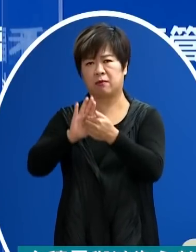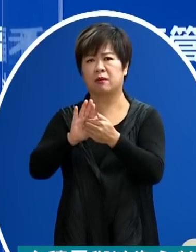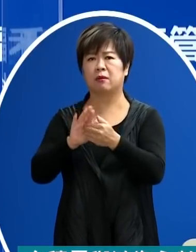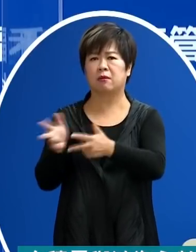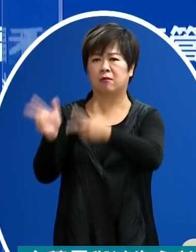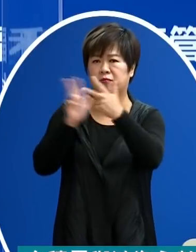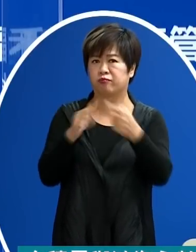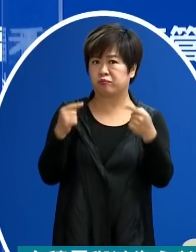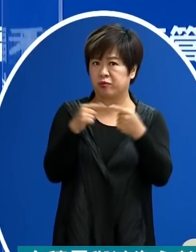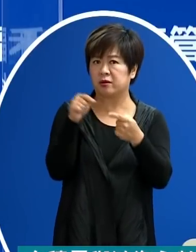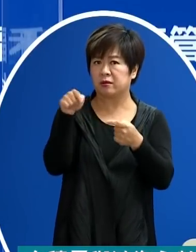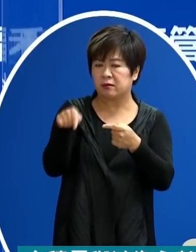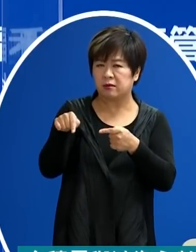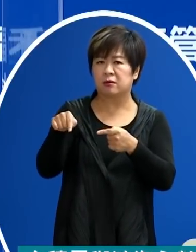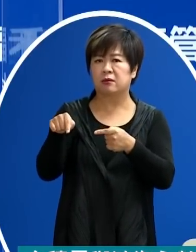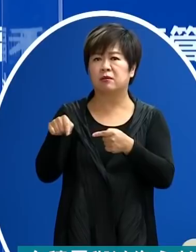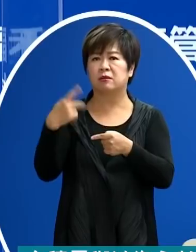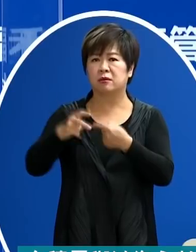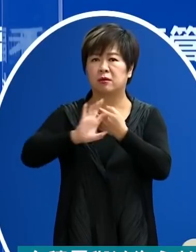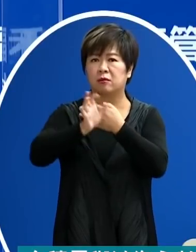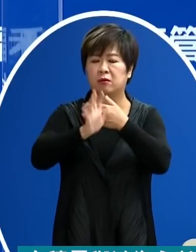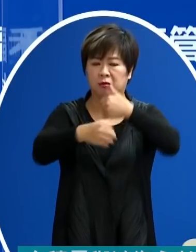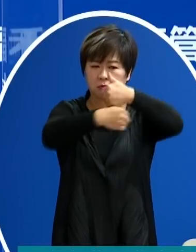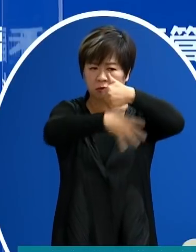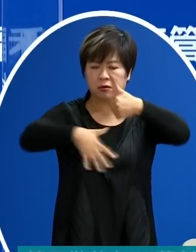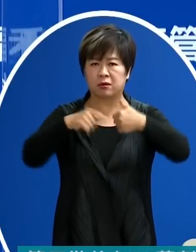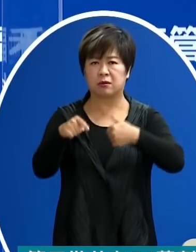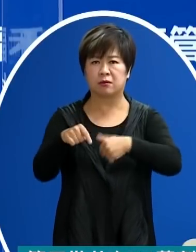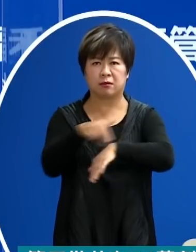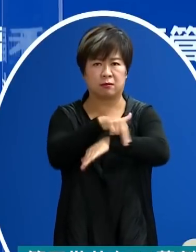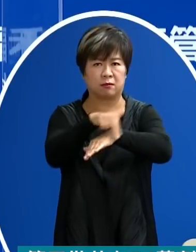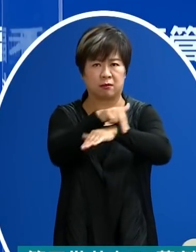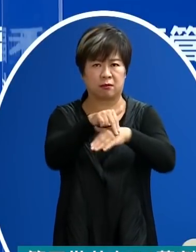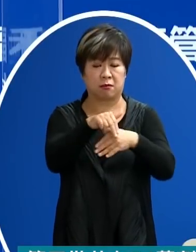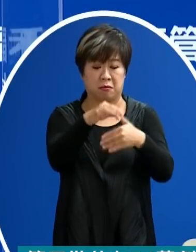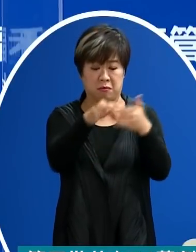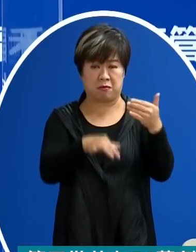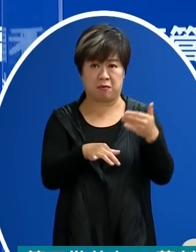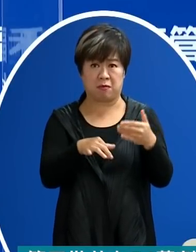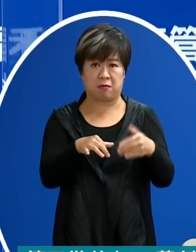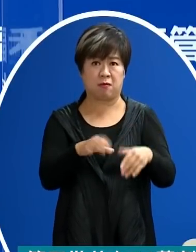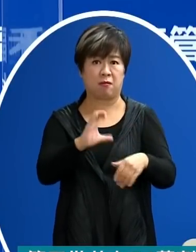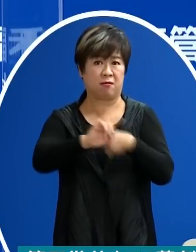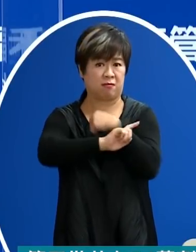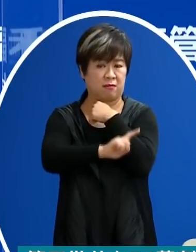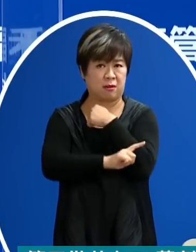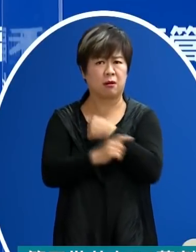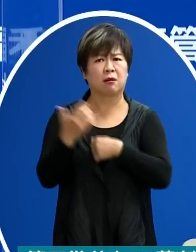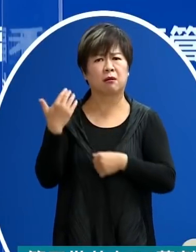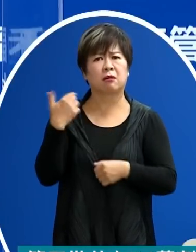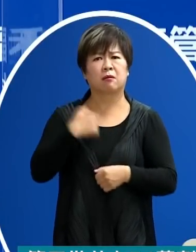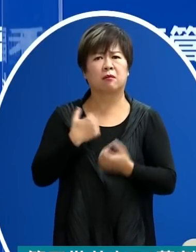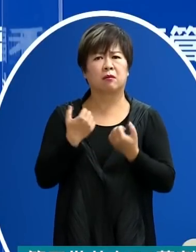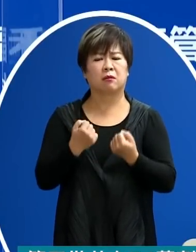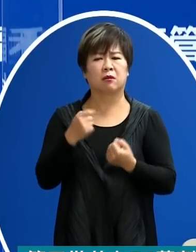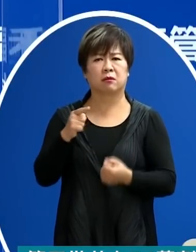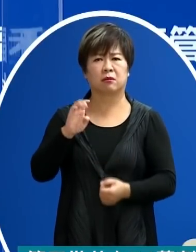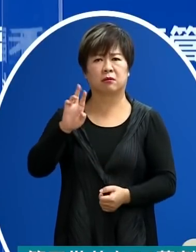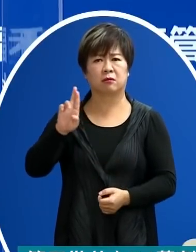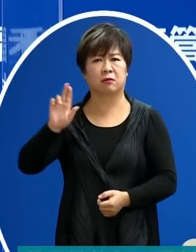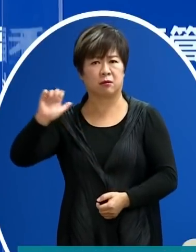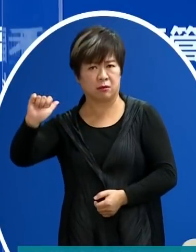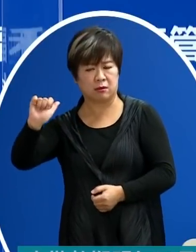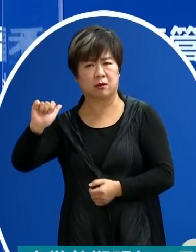面一些国际的一些组织所定出来的方法，跟我们在做 EUA 的时候，其实不管是规